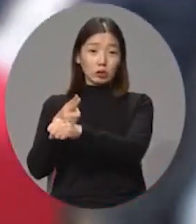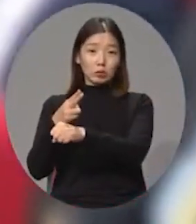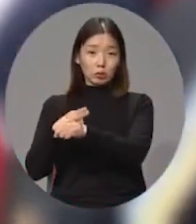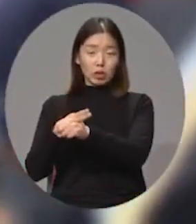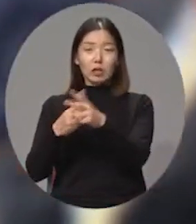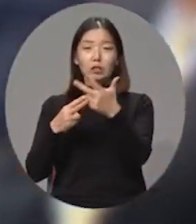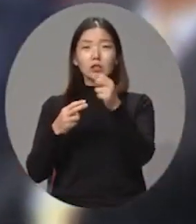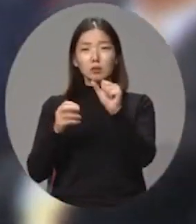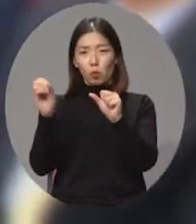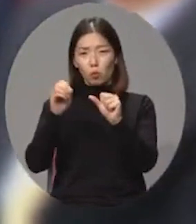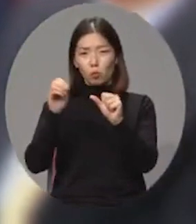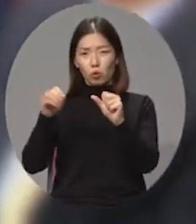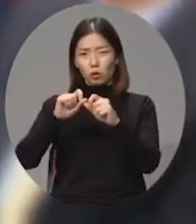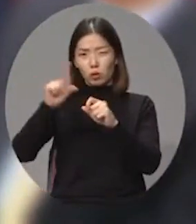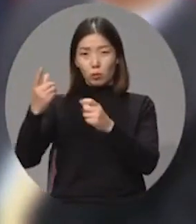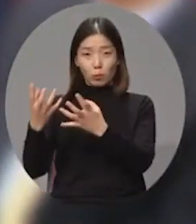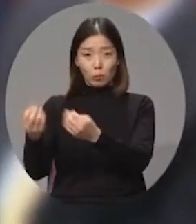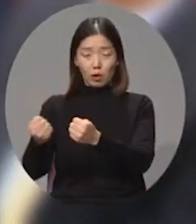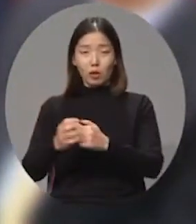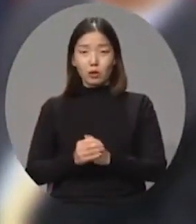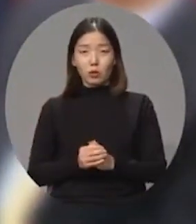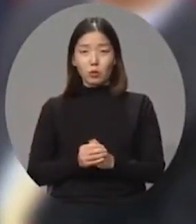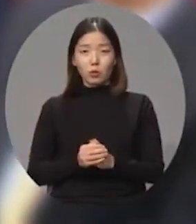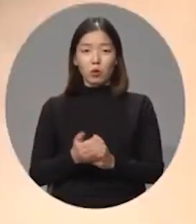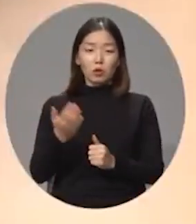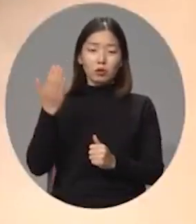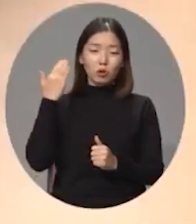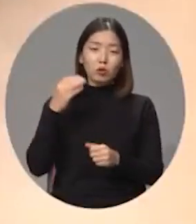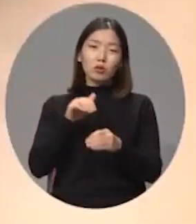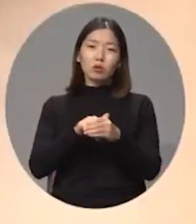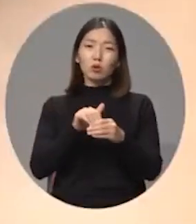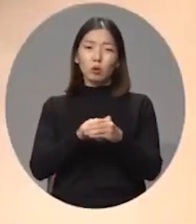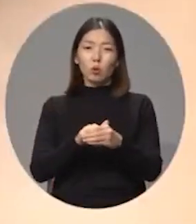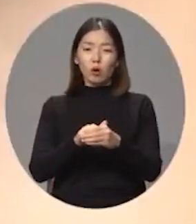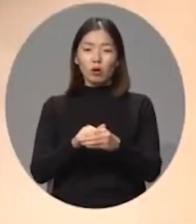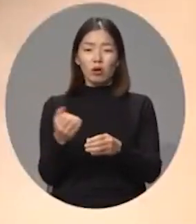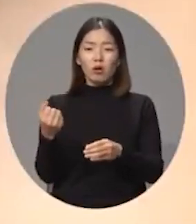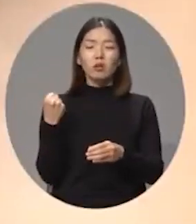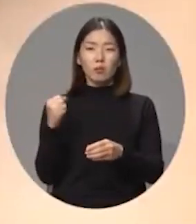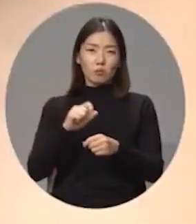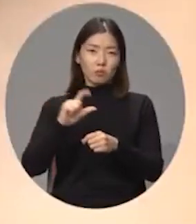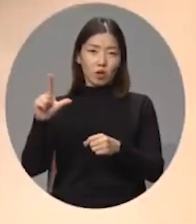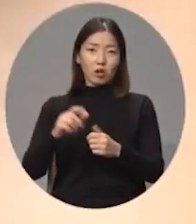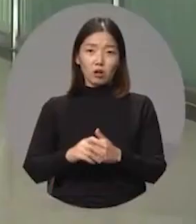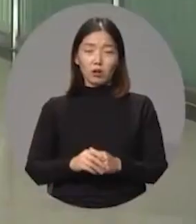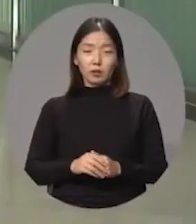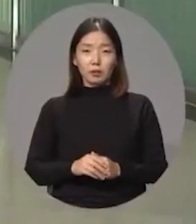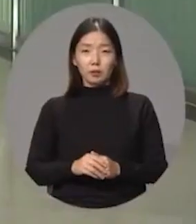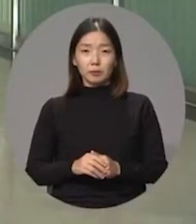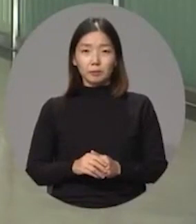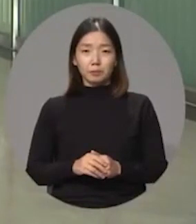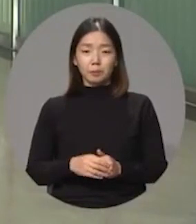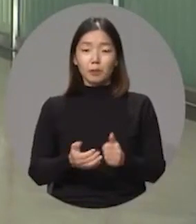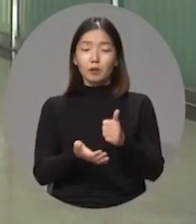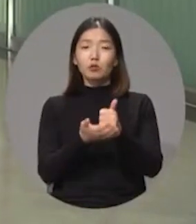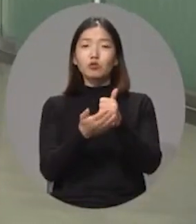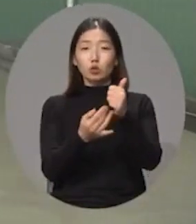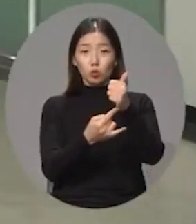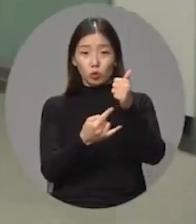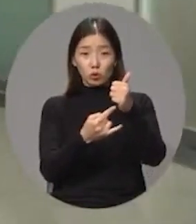75% 를 차지하며 이전 선거 처럼 큰 영향력을 갖게 됐습니다 총장 추천